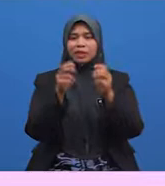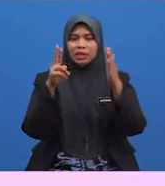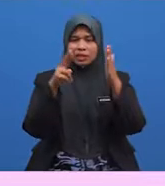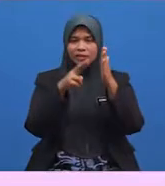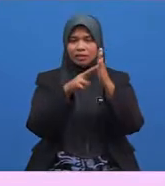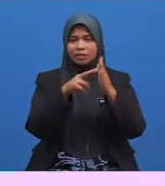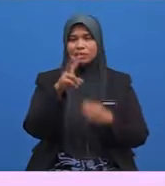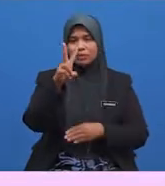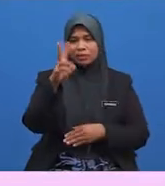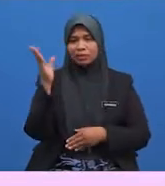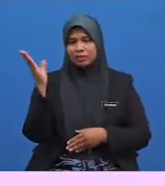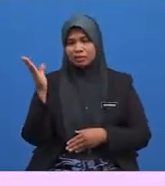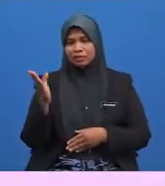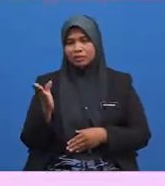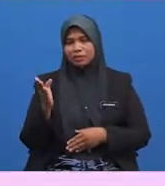2.